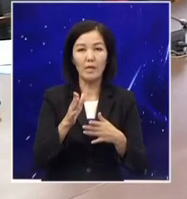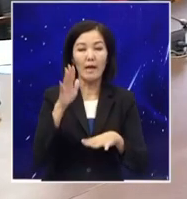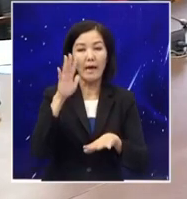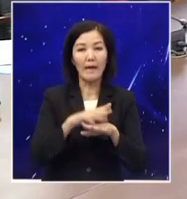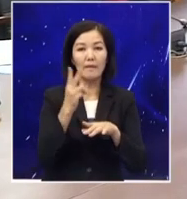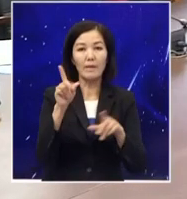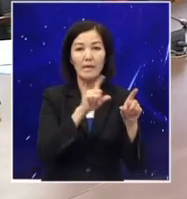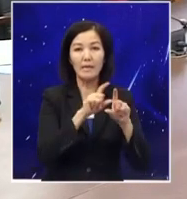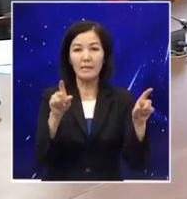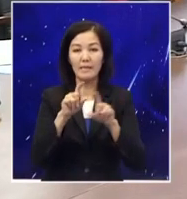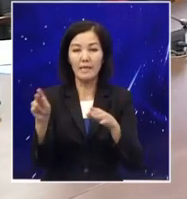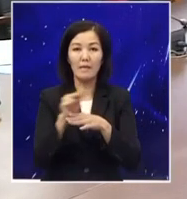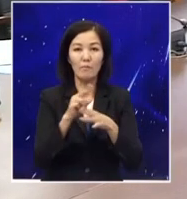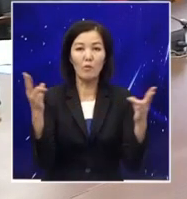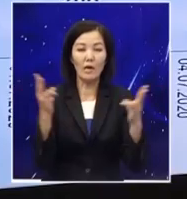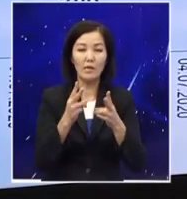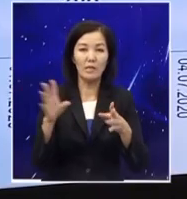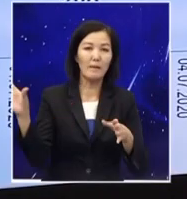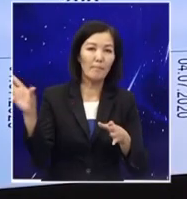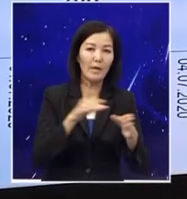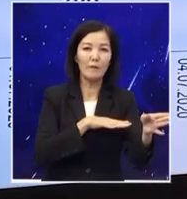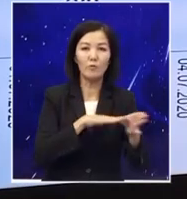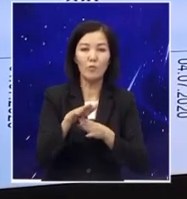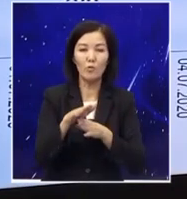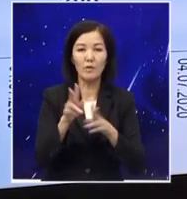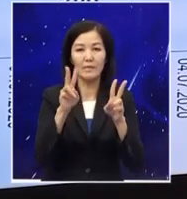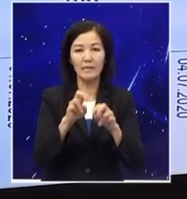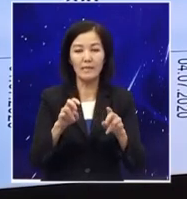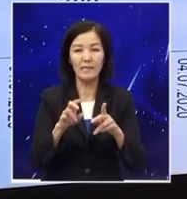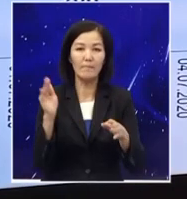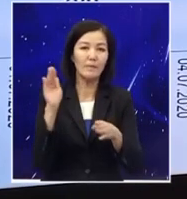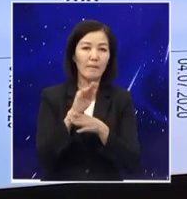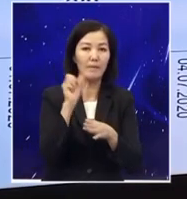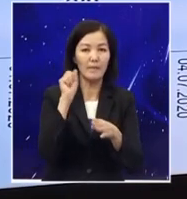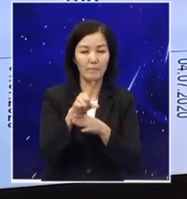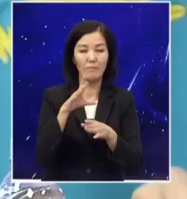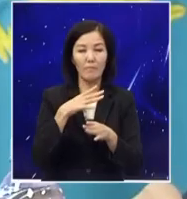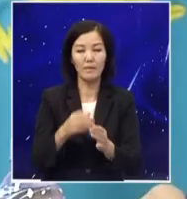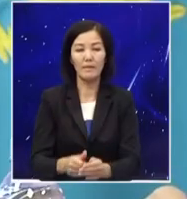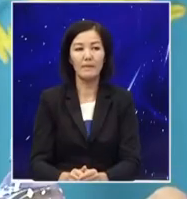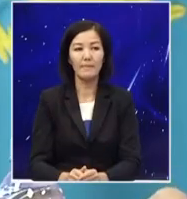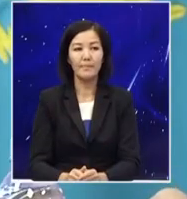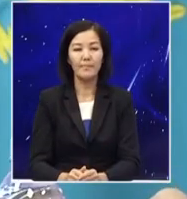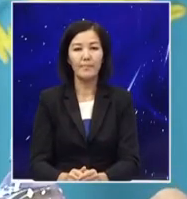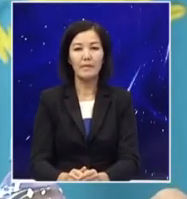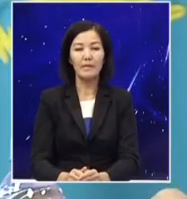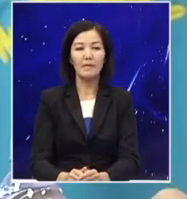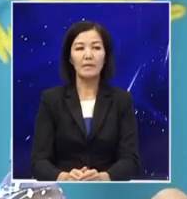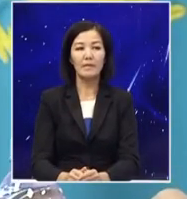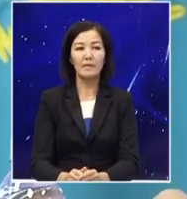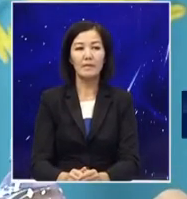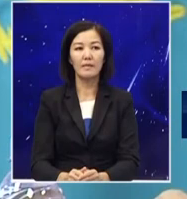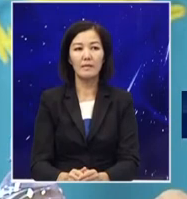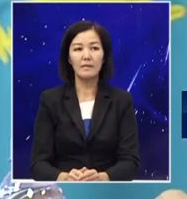қос нысанда емдеуге қажеттіліктерді толығымен анықтап, толтыруға тапсырма берді. Екі центрді полностью